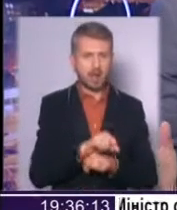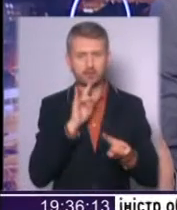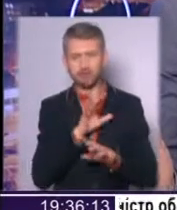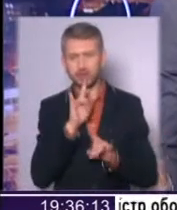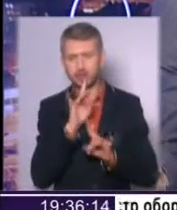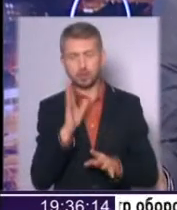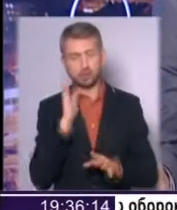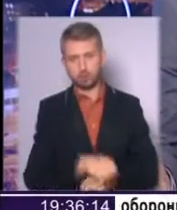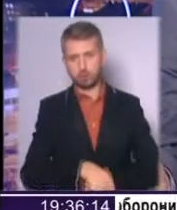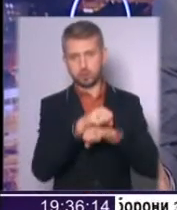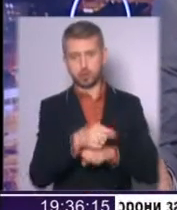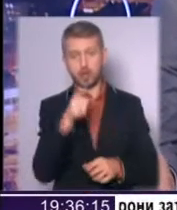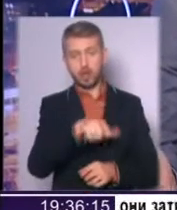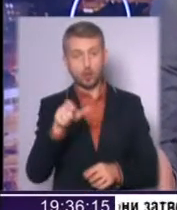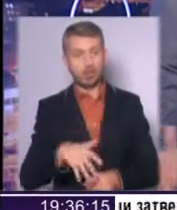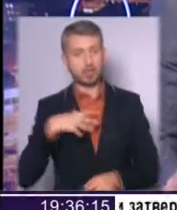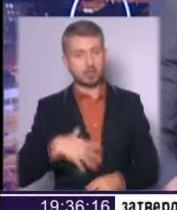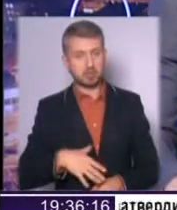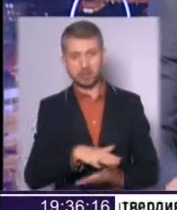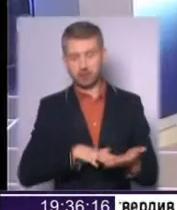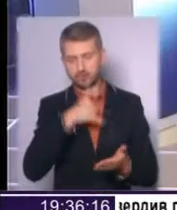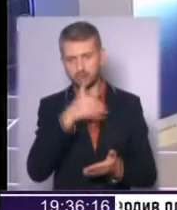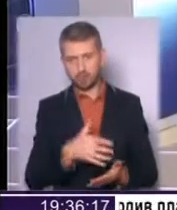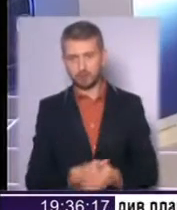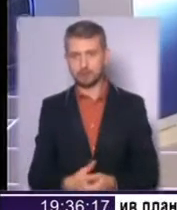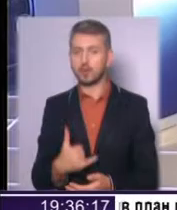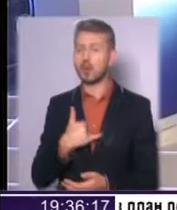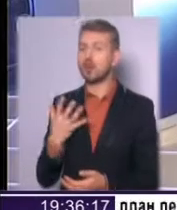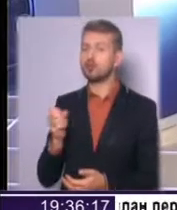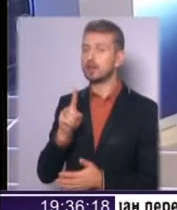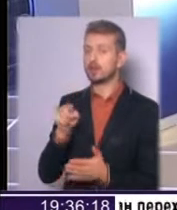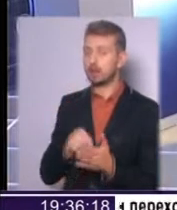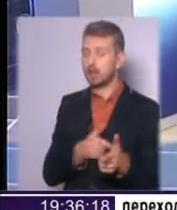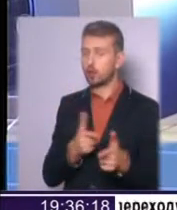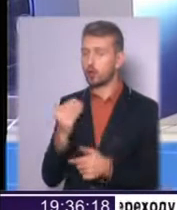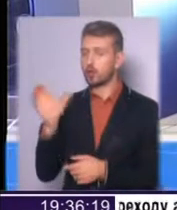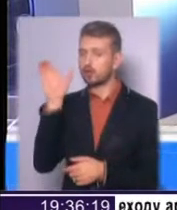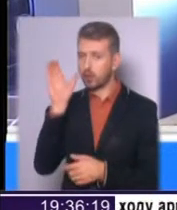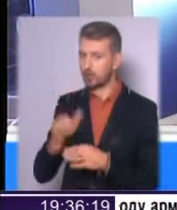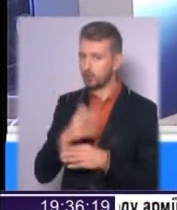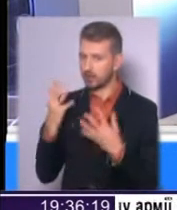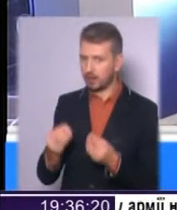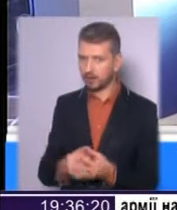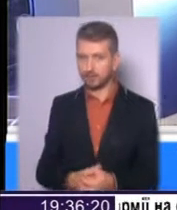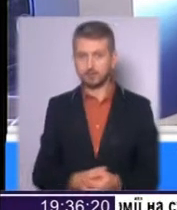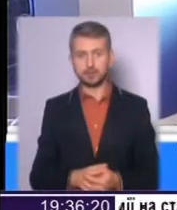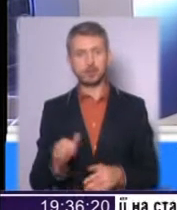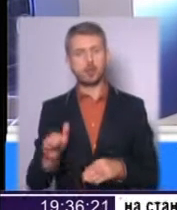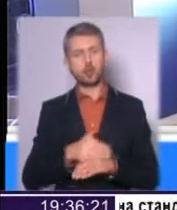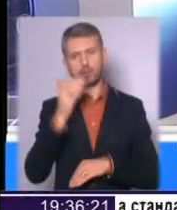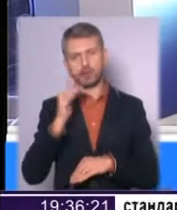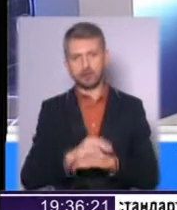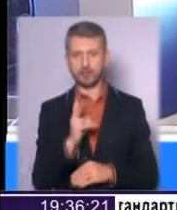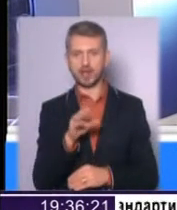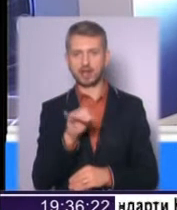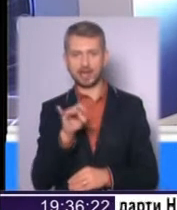до відповідальності за корупцію Яценюка, розпускати цей парламент, йти на дочасні вибори і, звісно, перезавантажити систему. Якщо цього не буде, то в нас